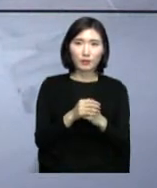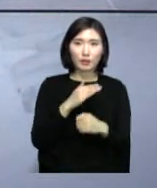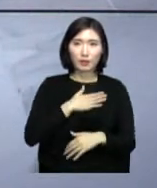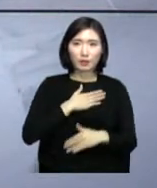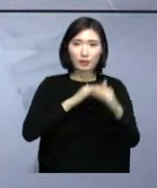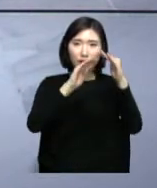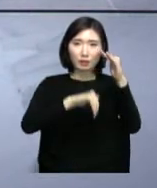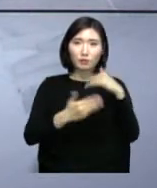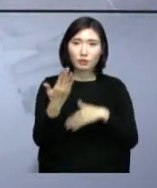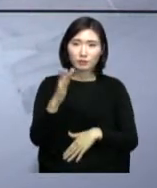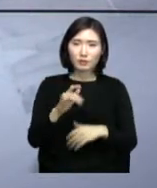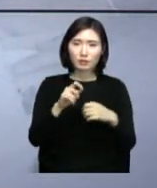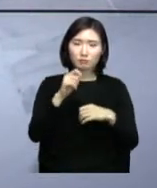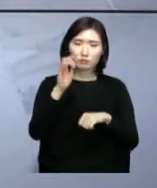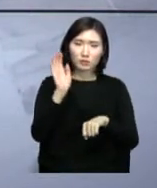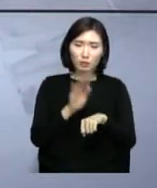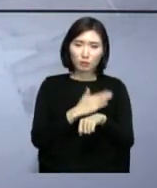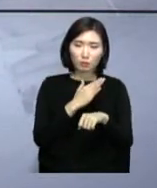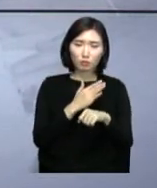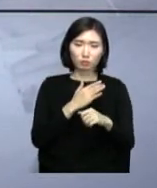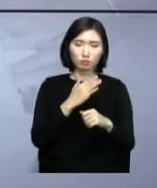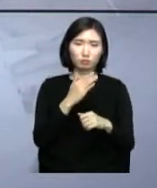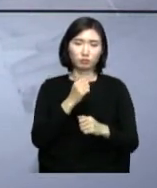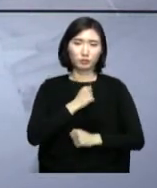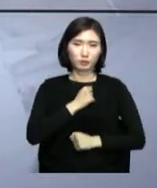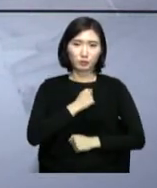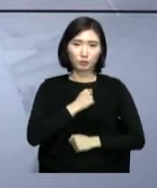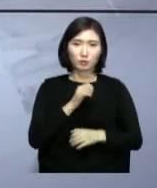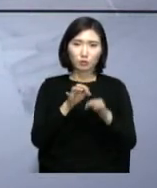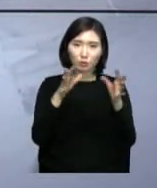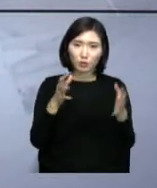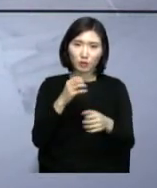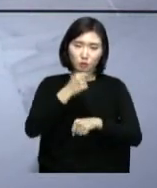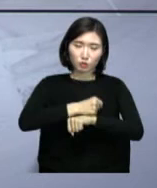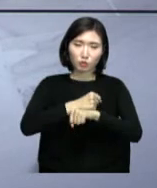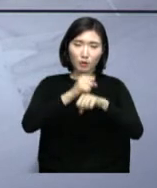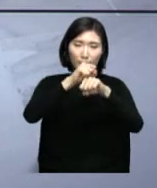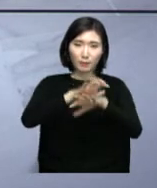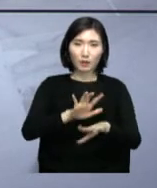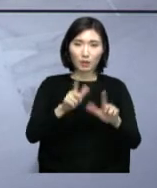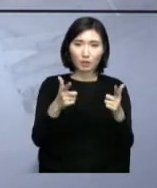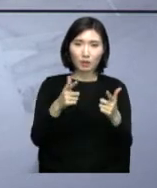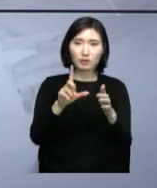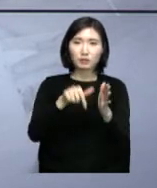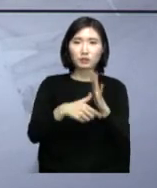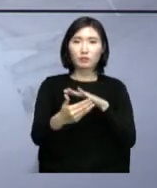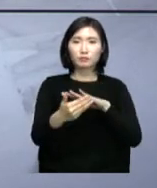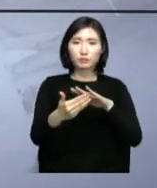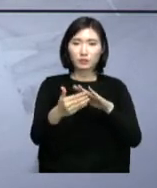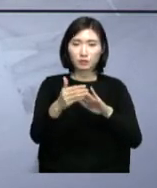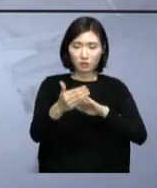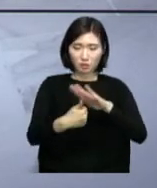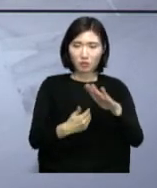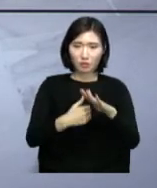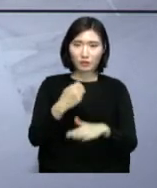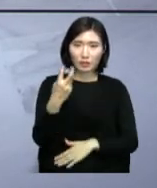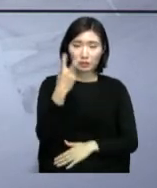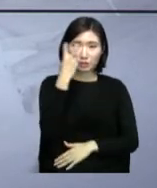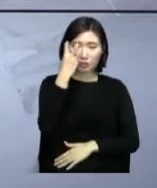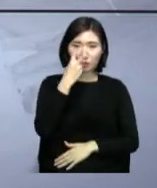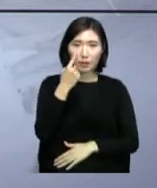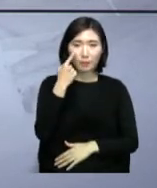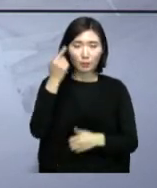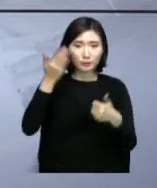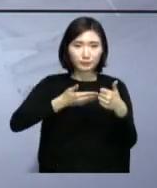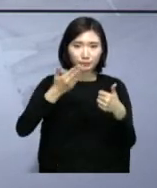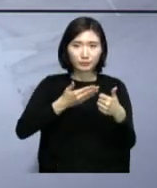것이지만 사소한 부주의로 그동안의 노력이 발목 잡히지 않도록 시험 전 다시 한 번 점검해 보시기 바랍니다